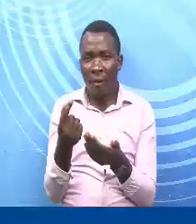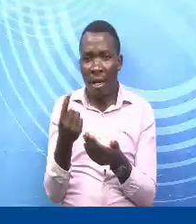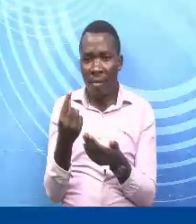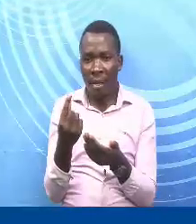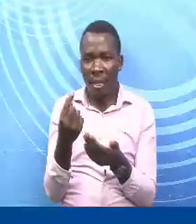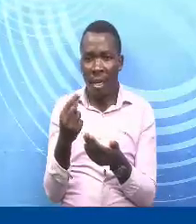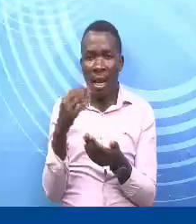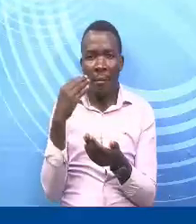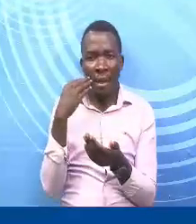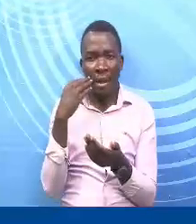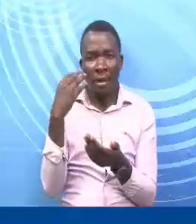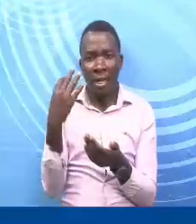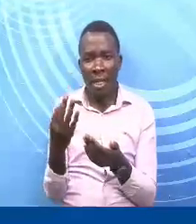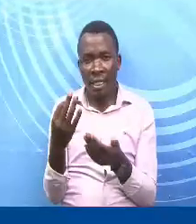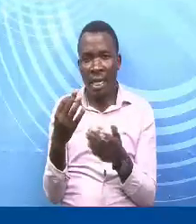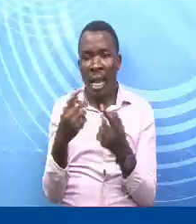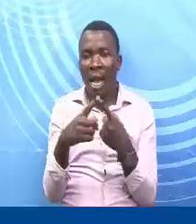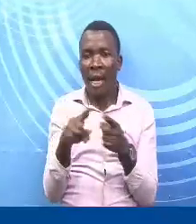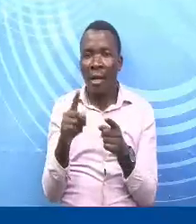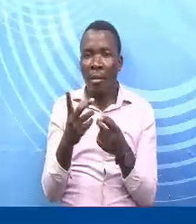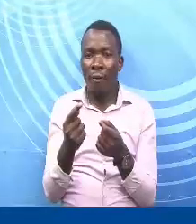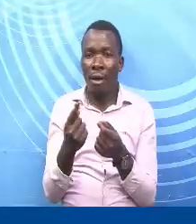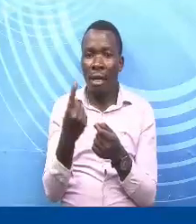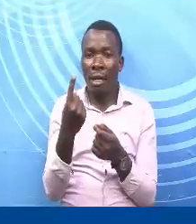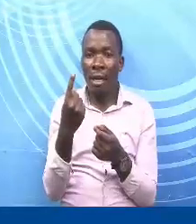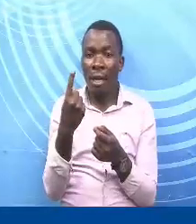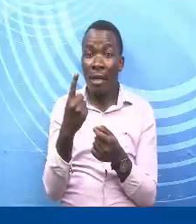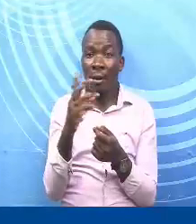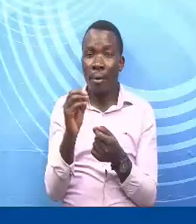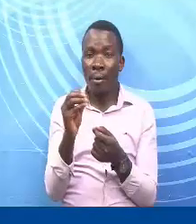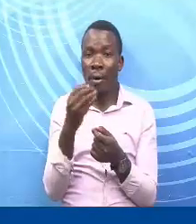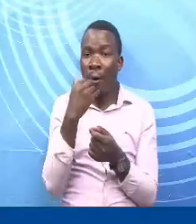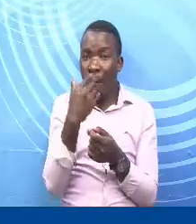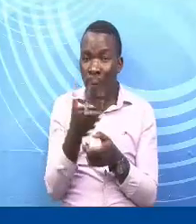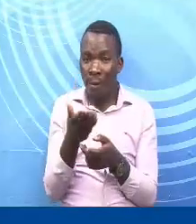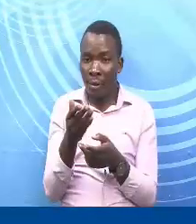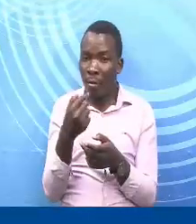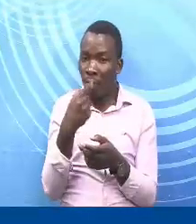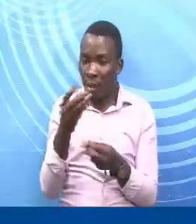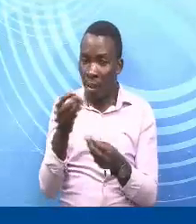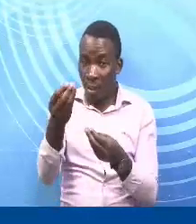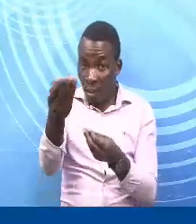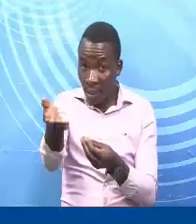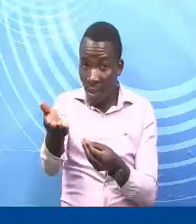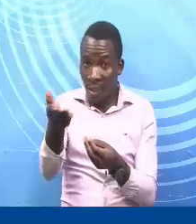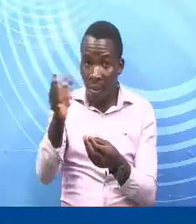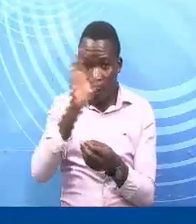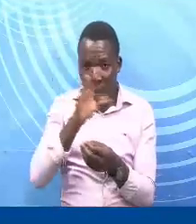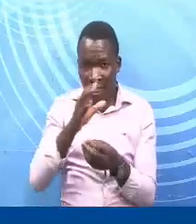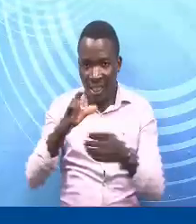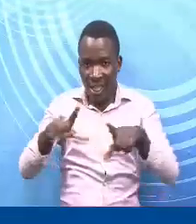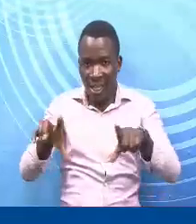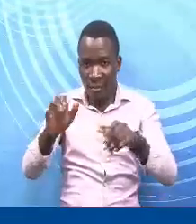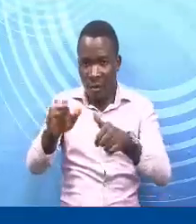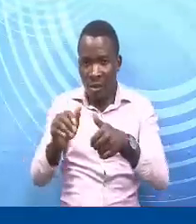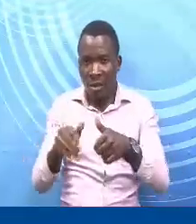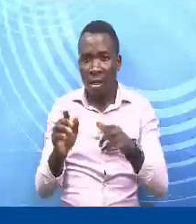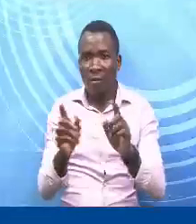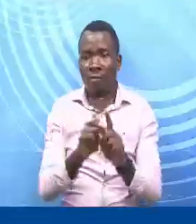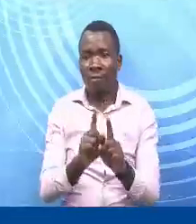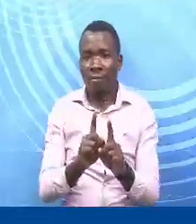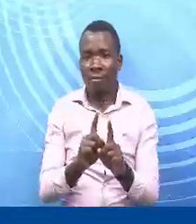miliyoni eshatu. Kandi numva nta n'igiceri cy'ijana nibura ngo bavuge bati ufashe nanga nibura nawe ushake na karima ubone naho ukorera. Akomeza avuga